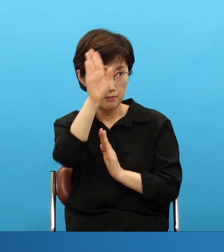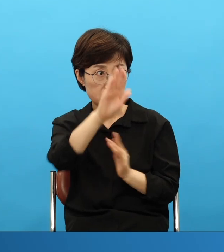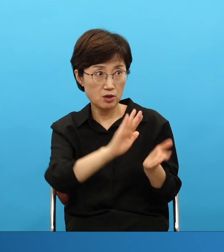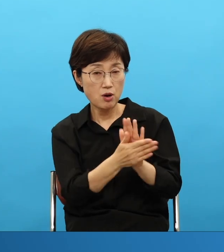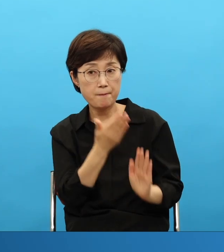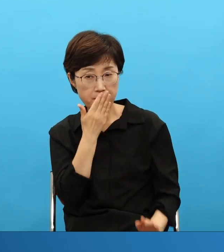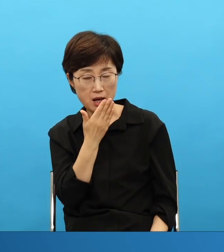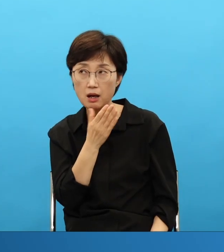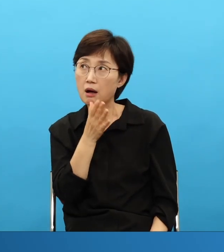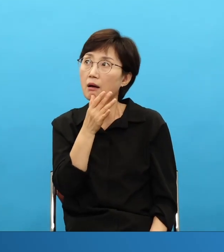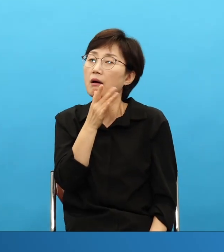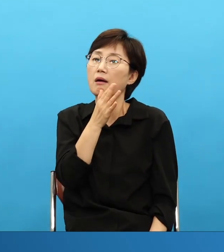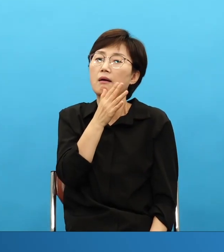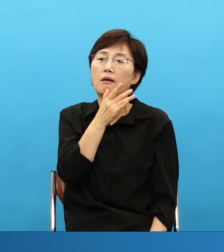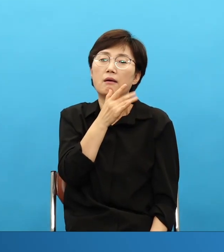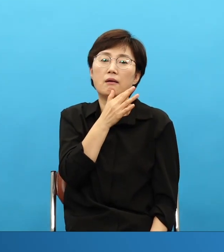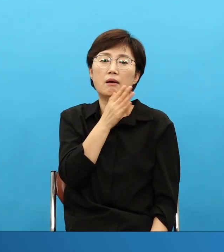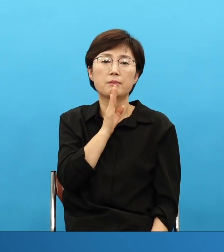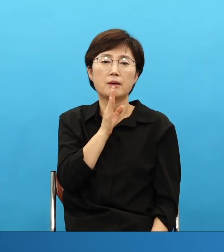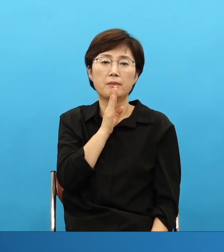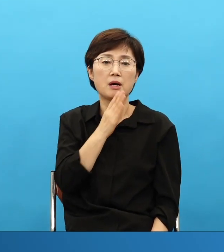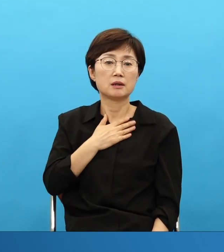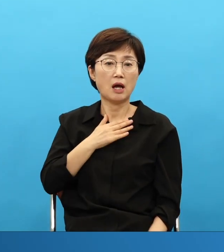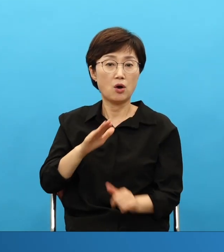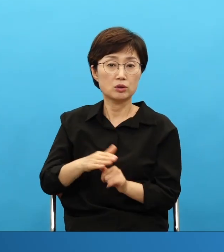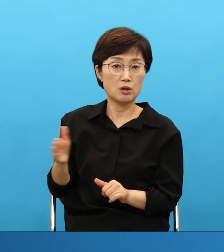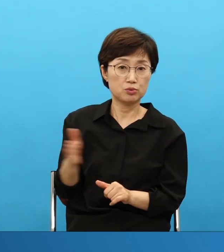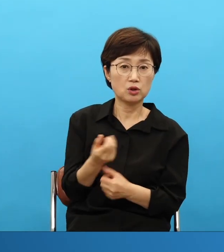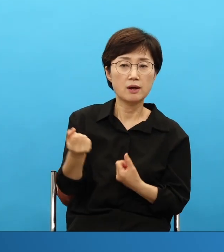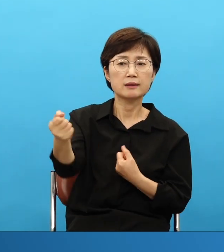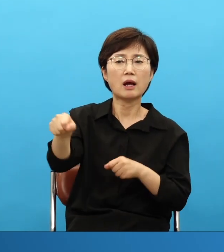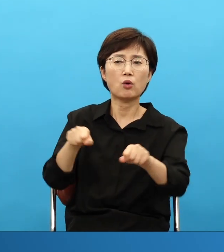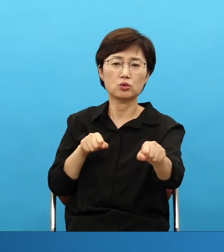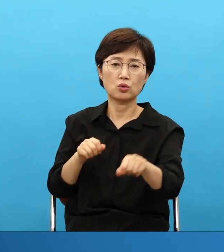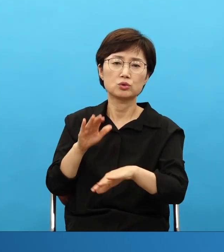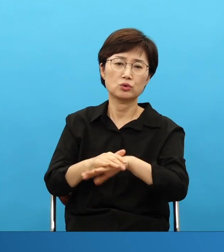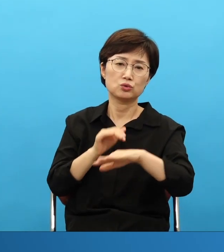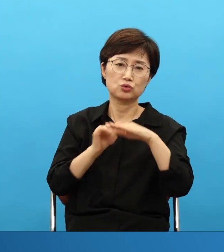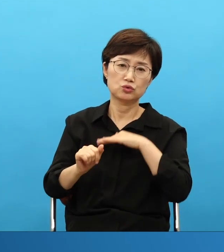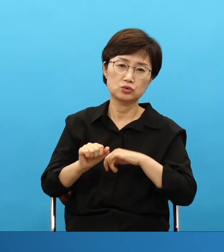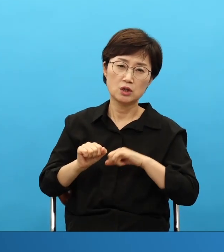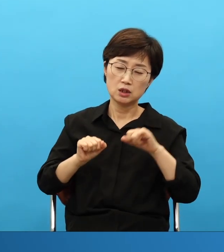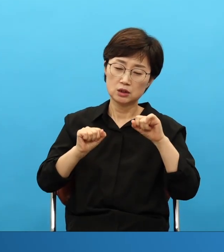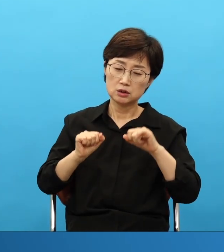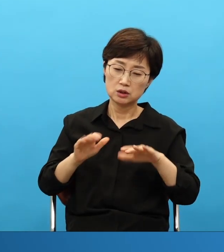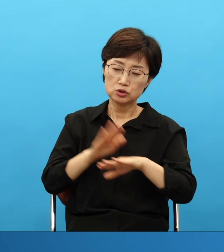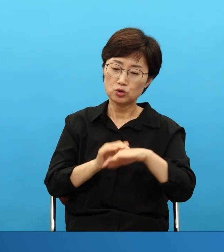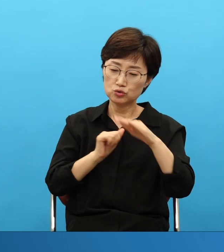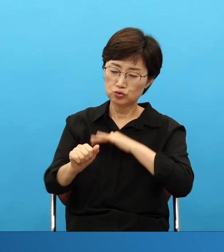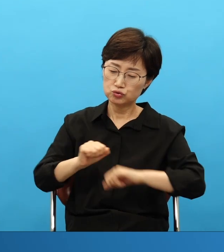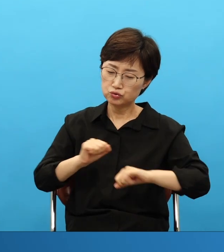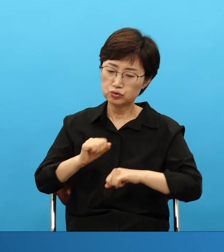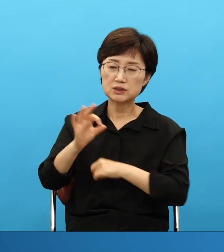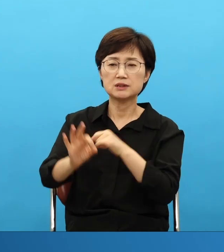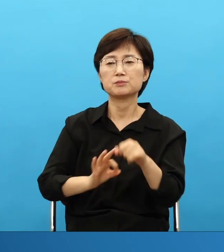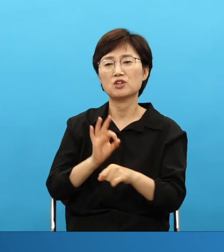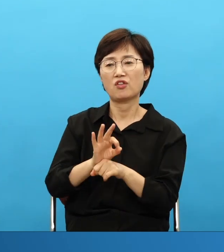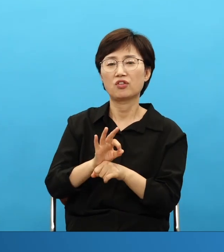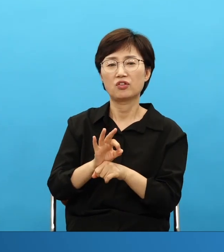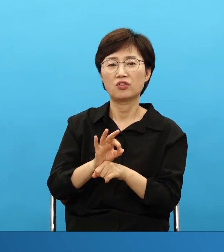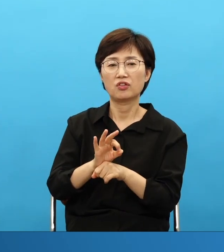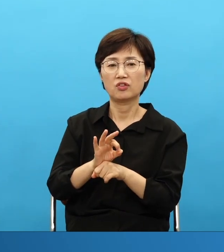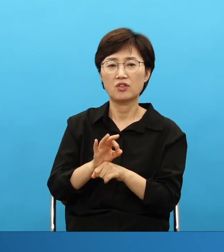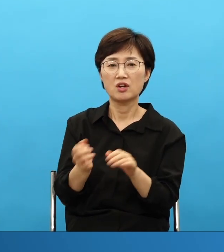말씀을 주셨습니다 예 저도 어렸을 때부터 태권도 선수 생활을 10년 가까이 했습니다 어 선수로서